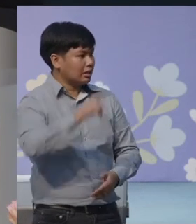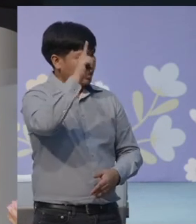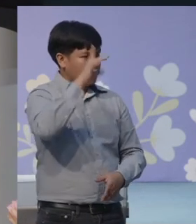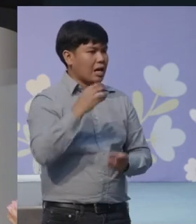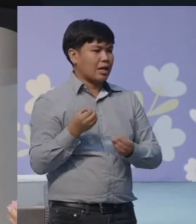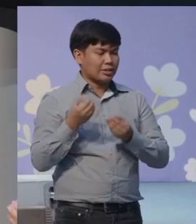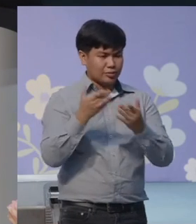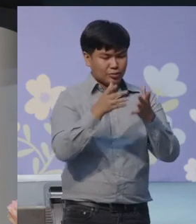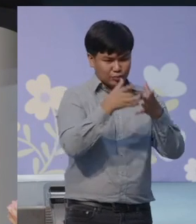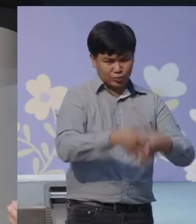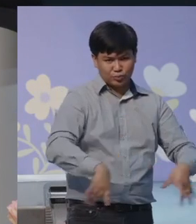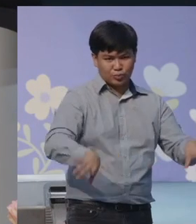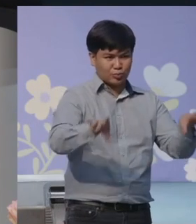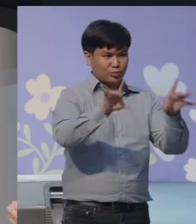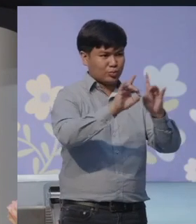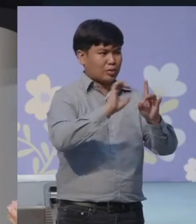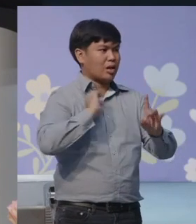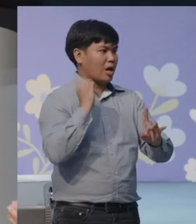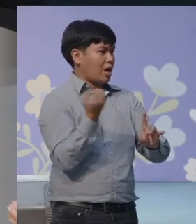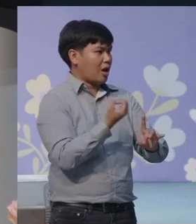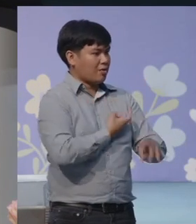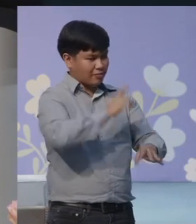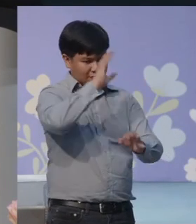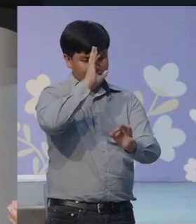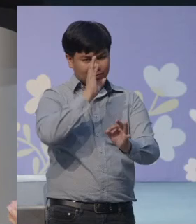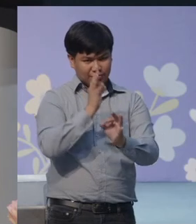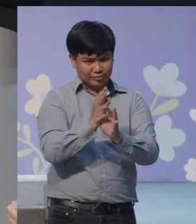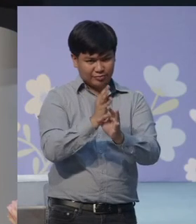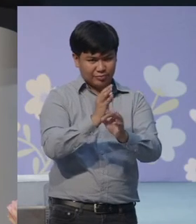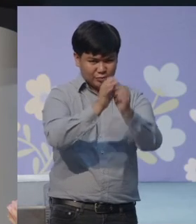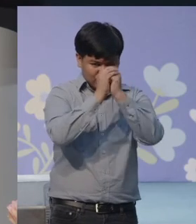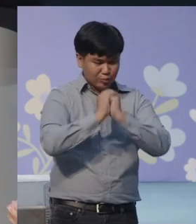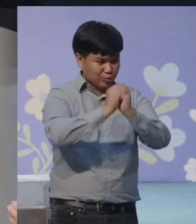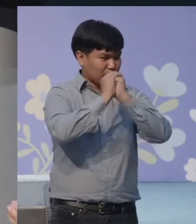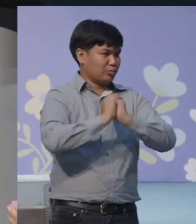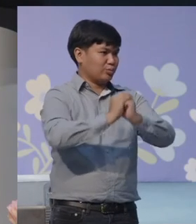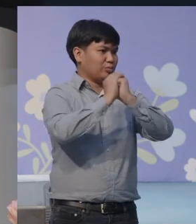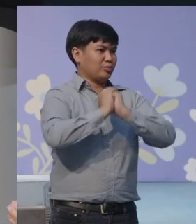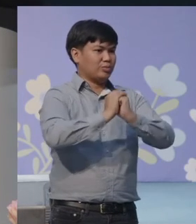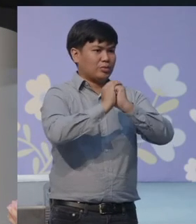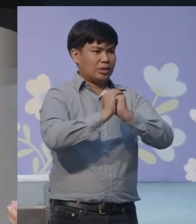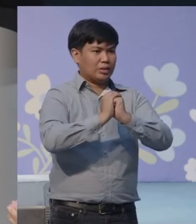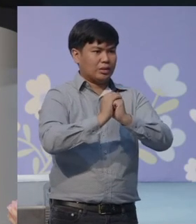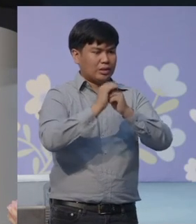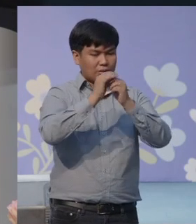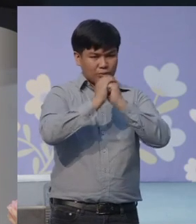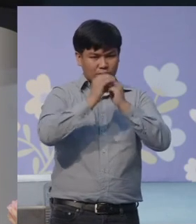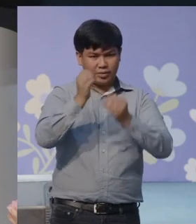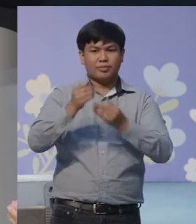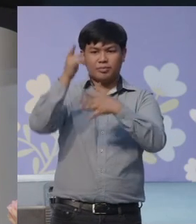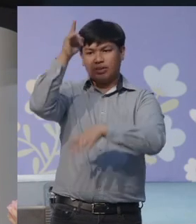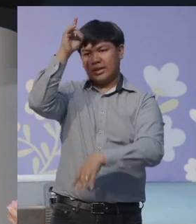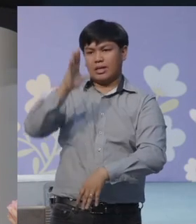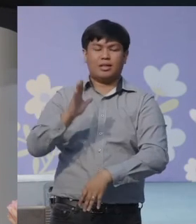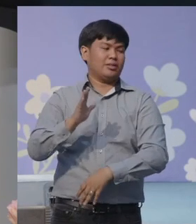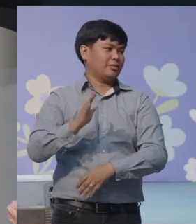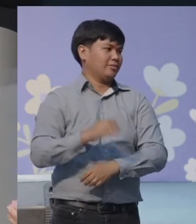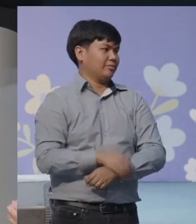Panginoon ang ating tapat na pananampalataya at pagsamba sa Kanya.